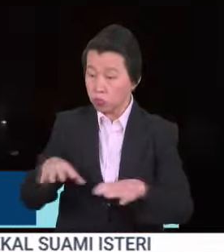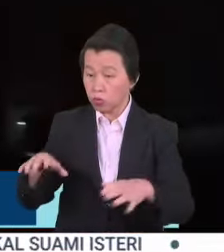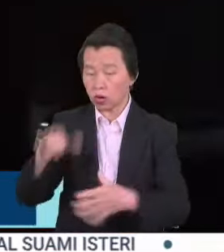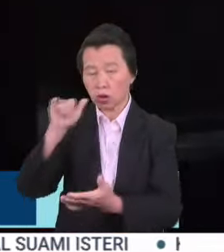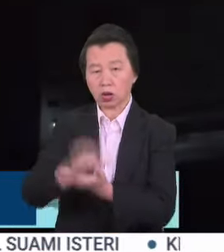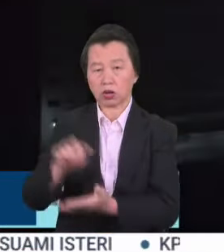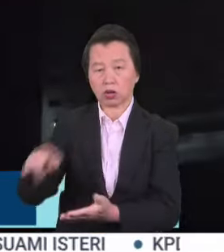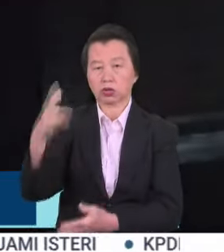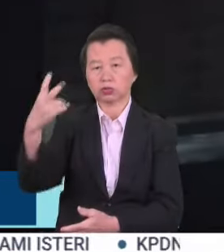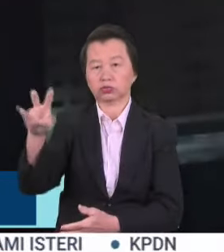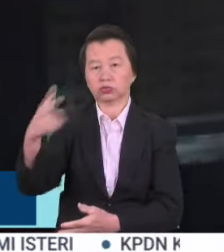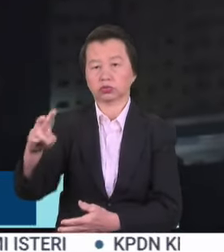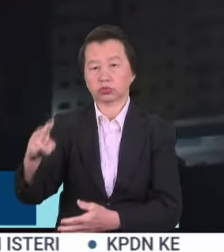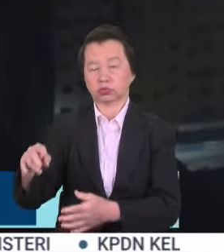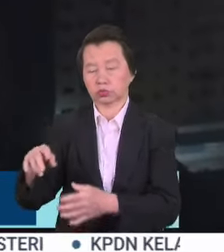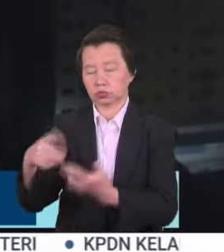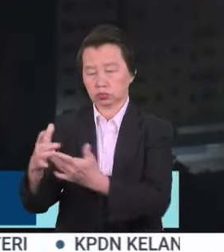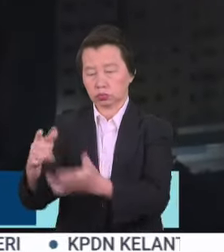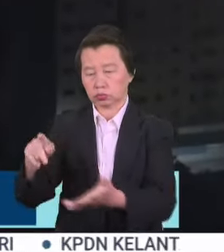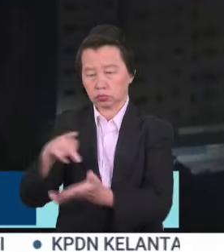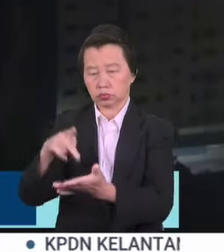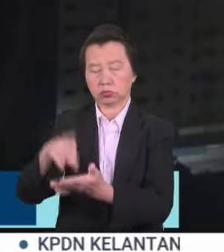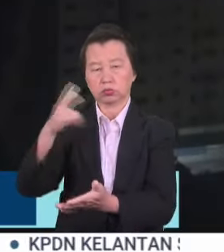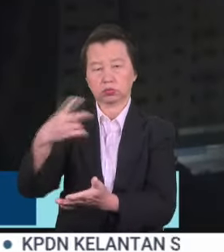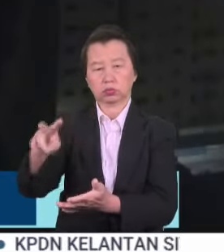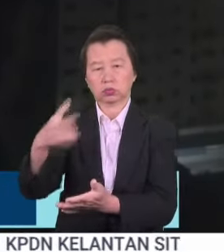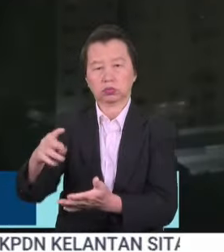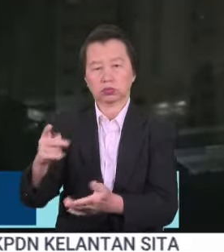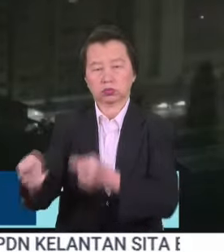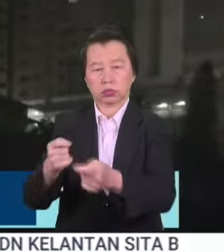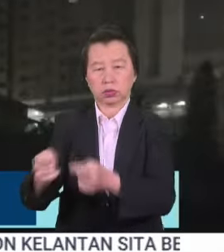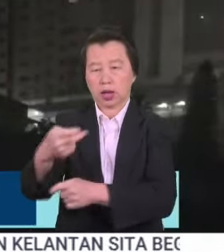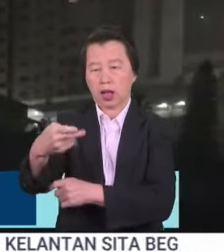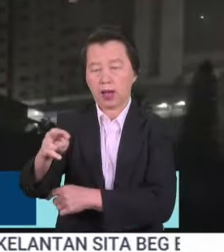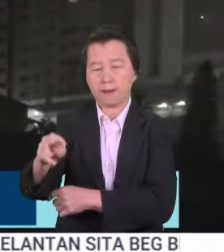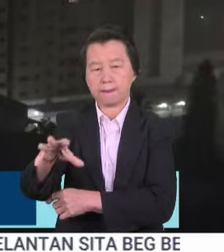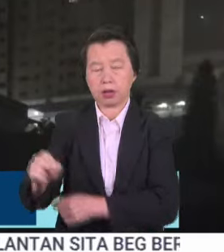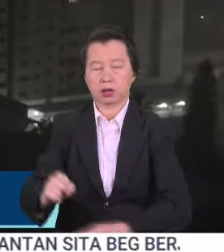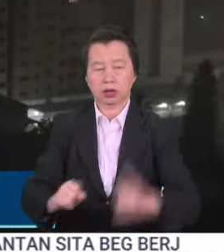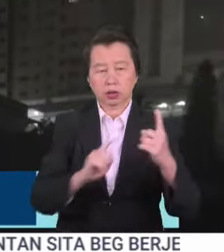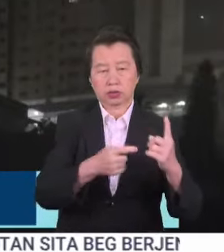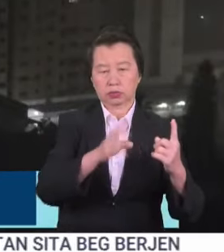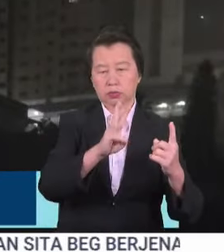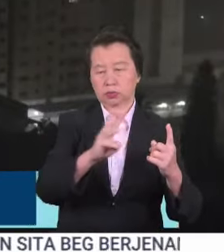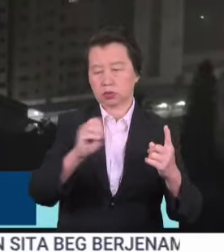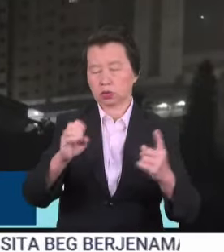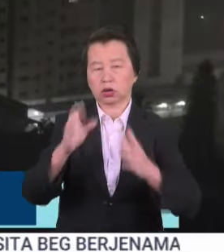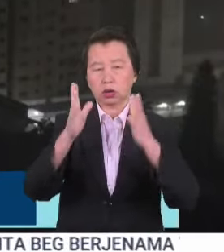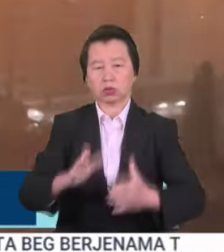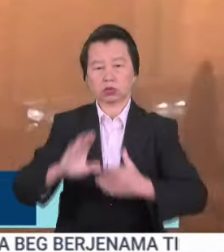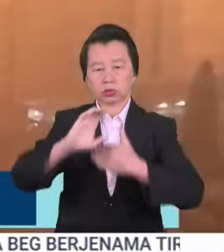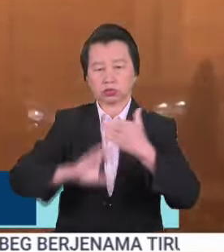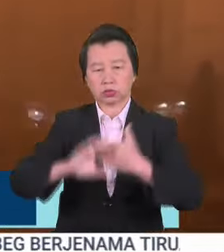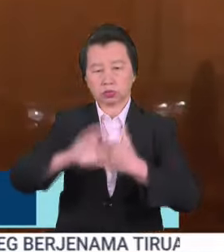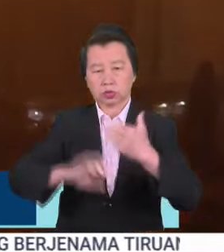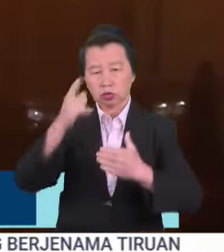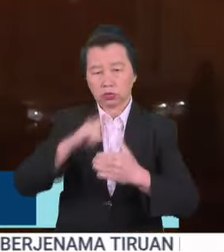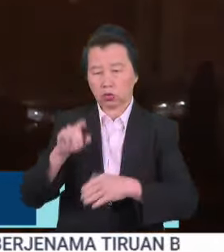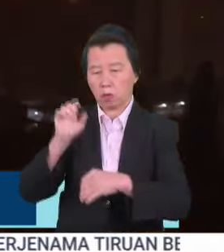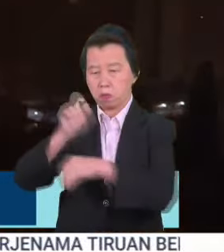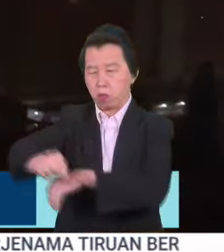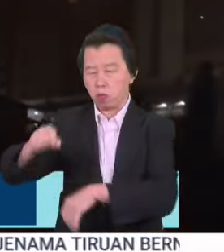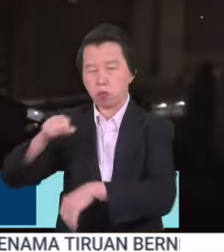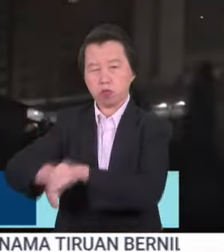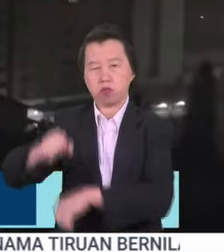atas 17 kompaun tentera dan 4 pusat pemerintahan Hamas. Sementara lebih 1,600 orang dilaporkan cedera akibat serangan